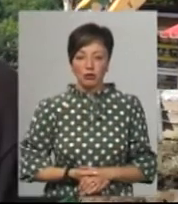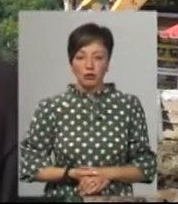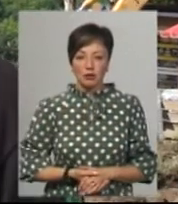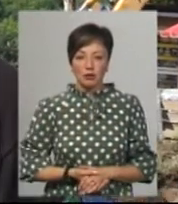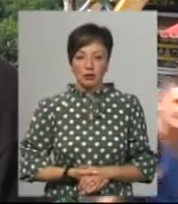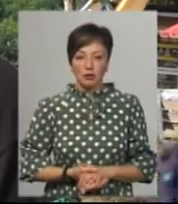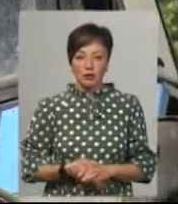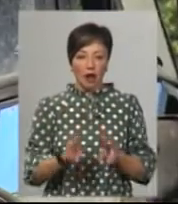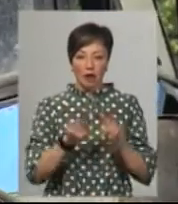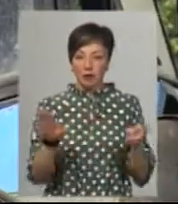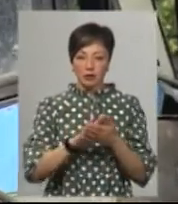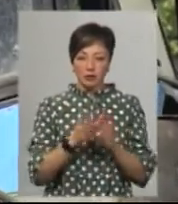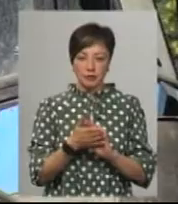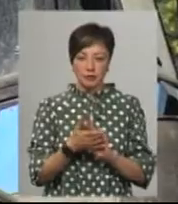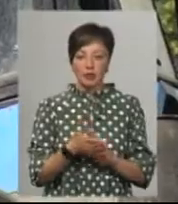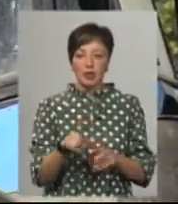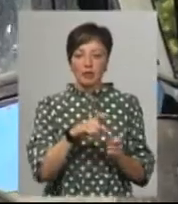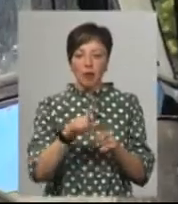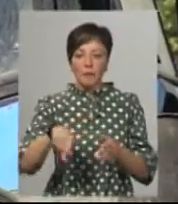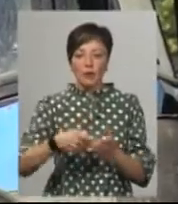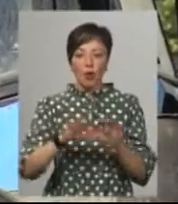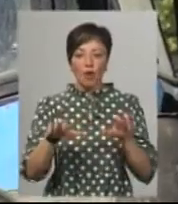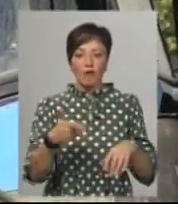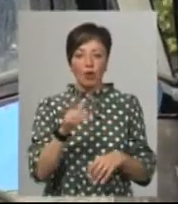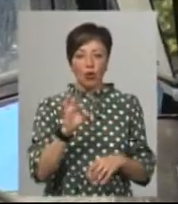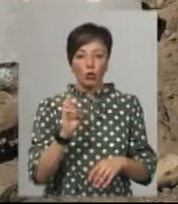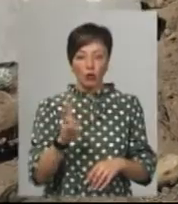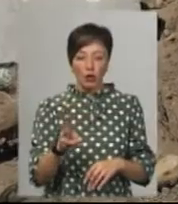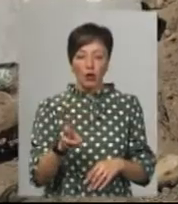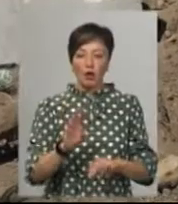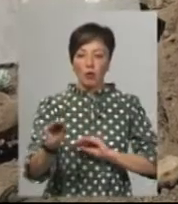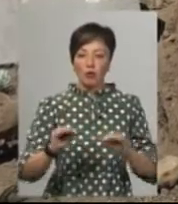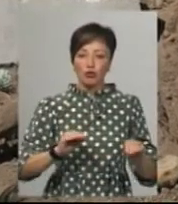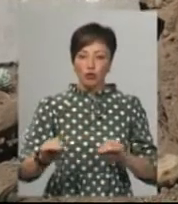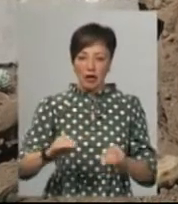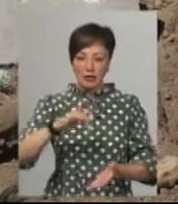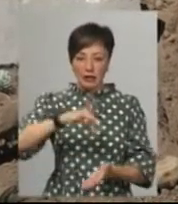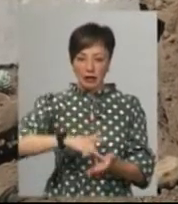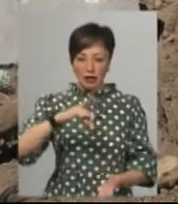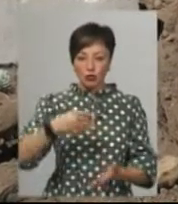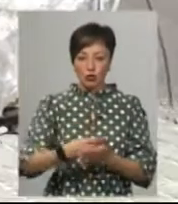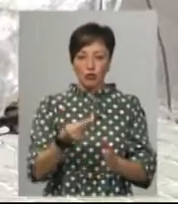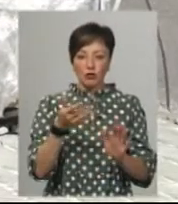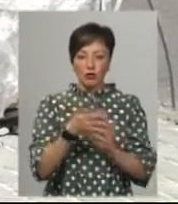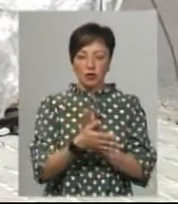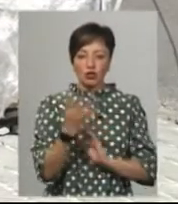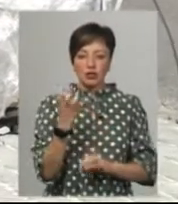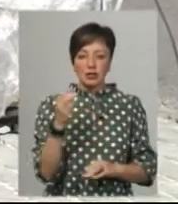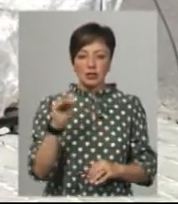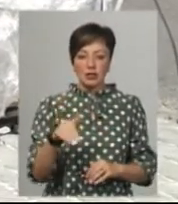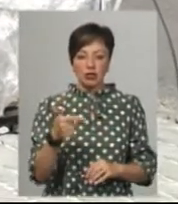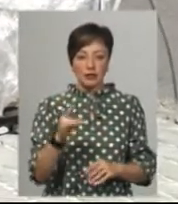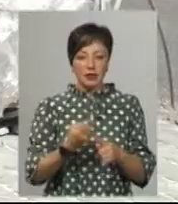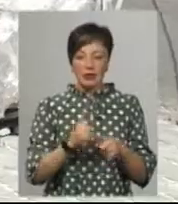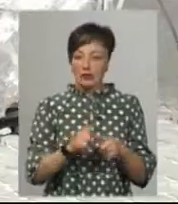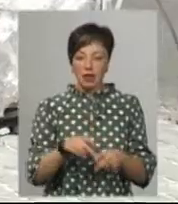побачу ту саму картину. За словами Городоцького міського голови Василя Підлісного, на облаштування середмістя городка з бюджету міста взяли 400 тисяч гривень.